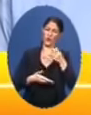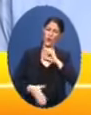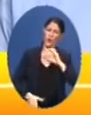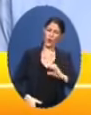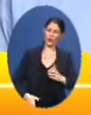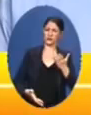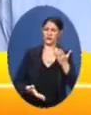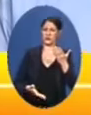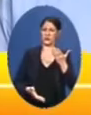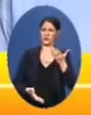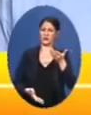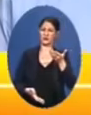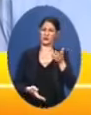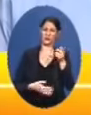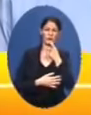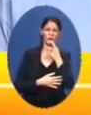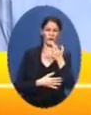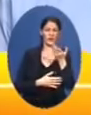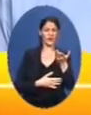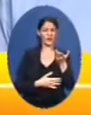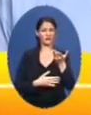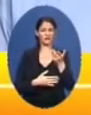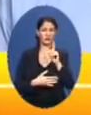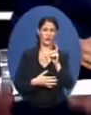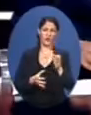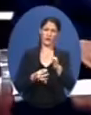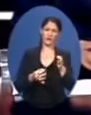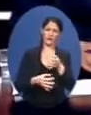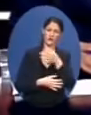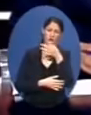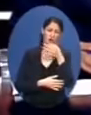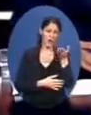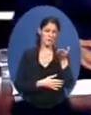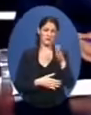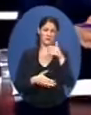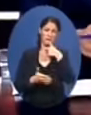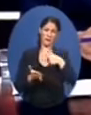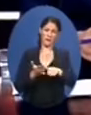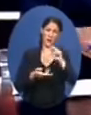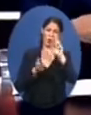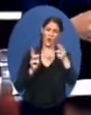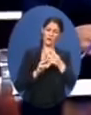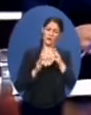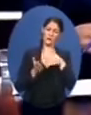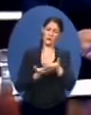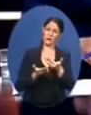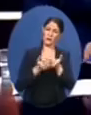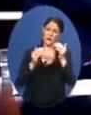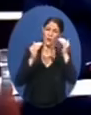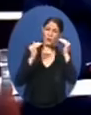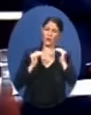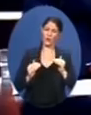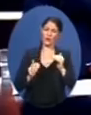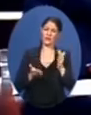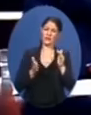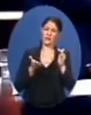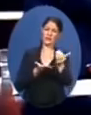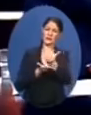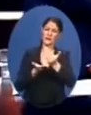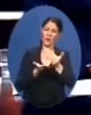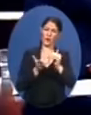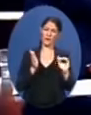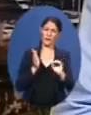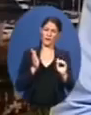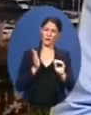איתך, אמיר. הבנק העולמי המליץ להוריד את שכר המינימום. תסביר לנו מה ההיגיון הכלכלי מאחורי ההחלטה